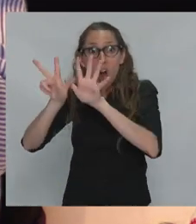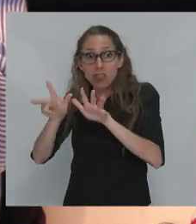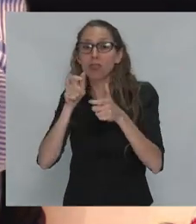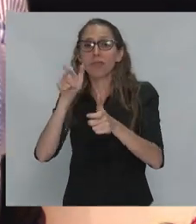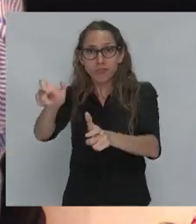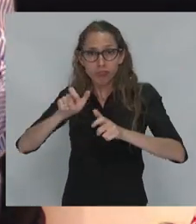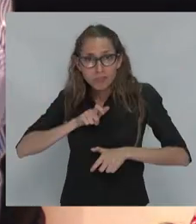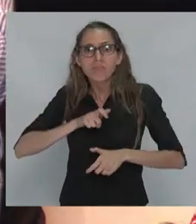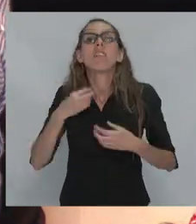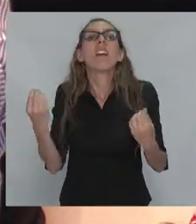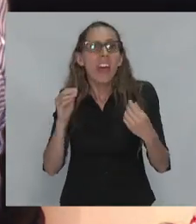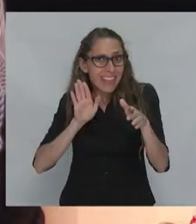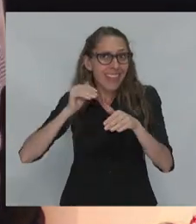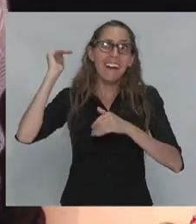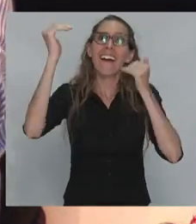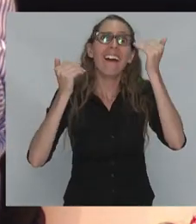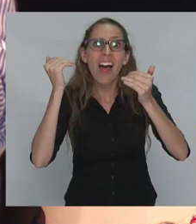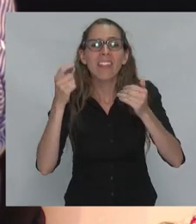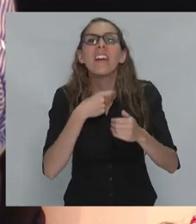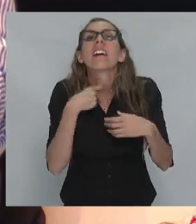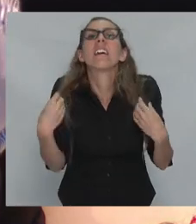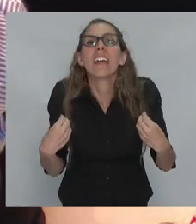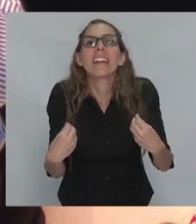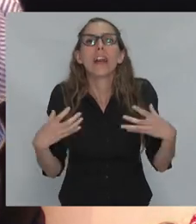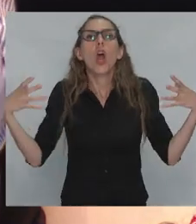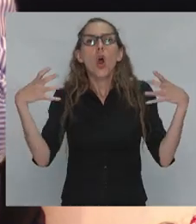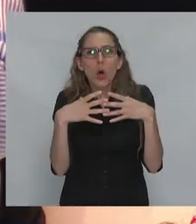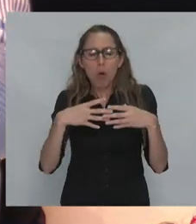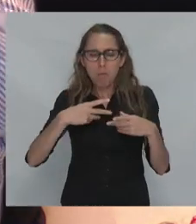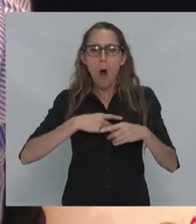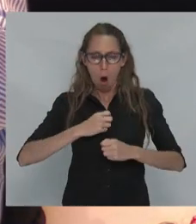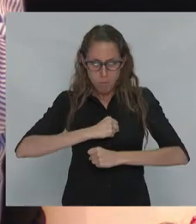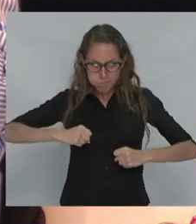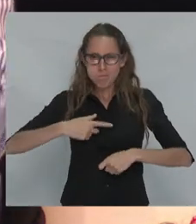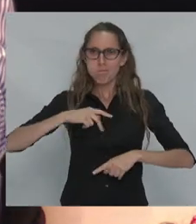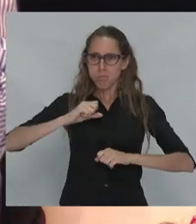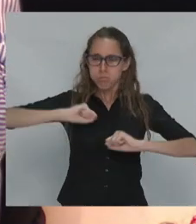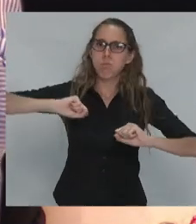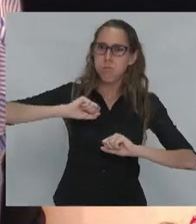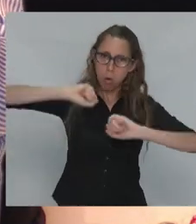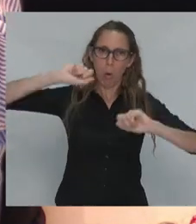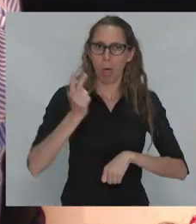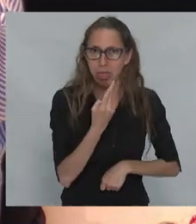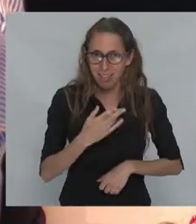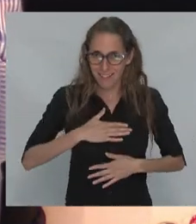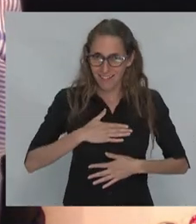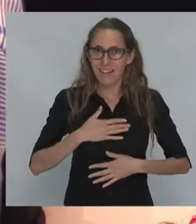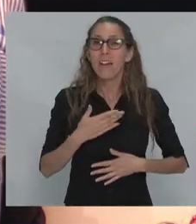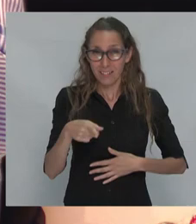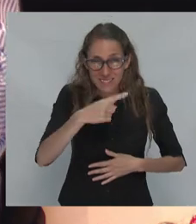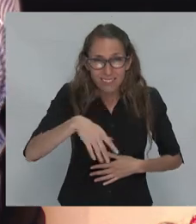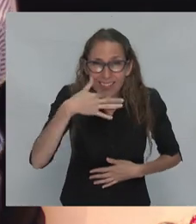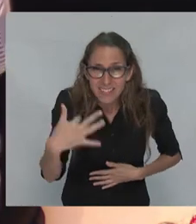suicide. » Est-ce que vous imaginez le dégât, la destruction qui est en train d'être